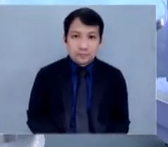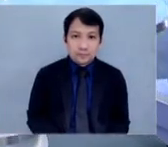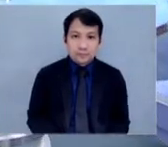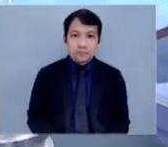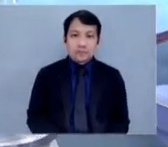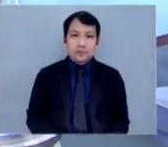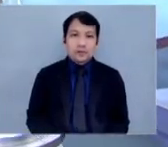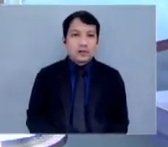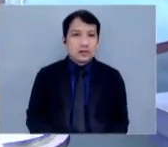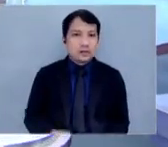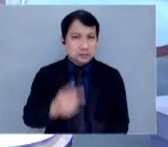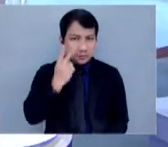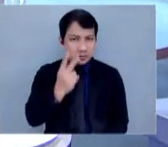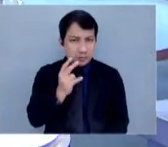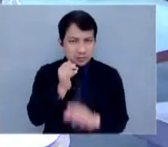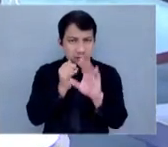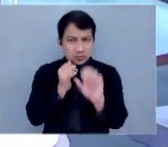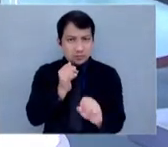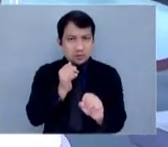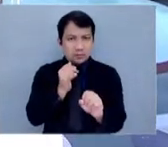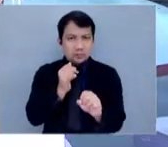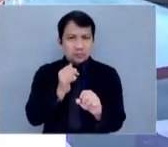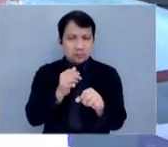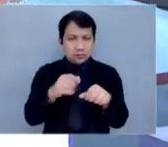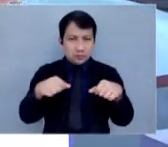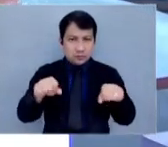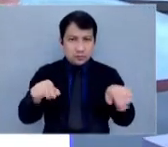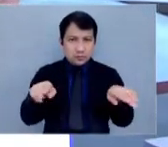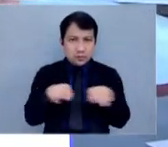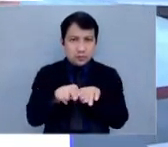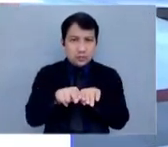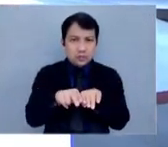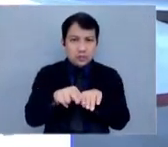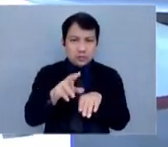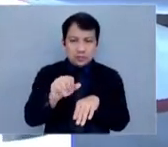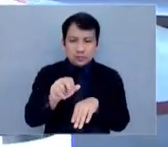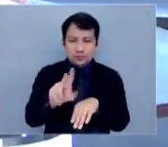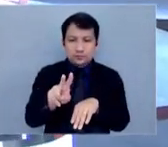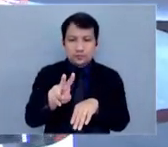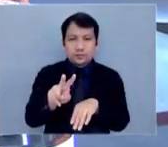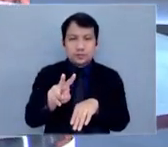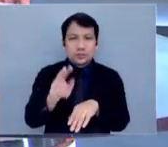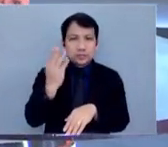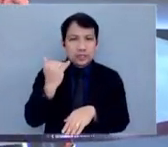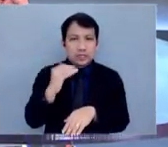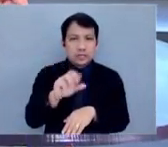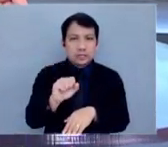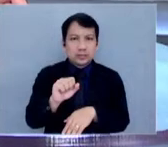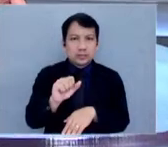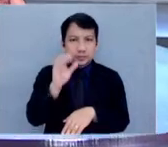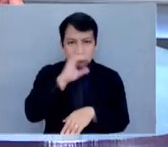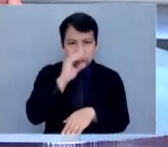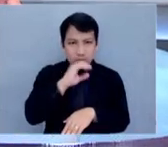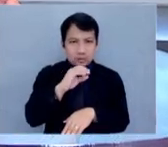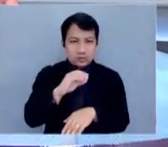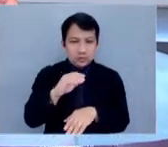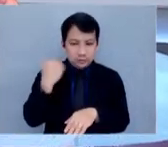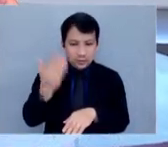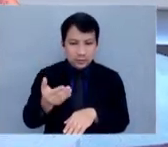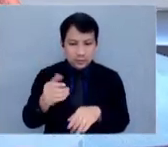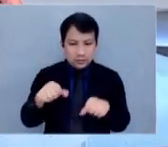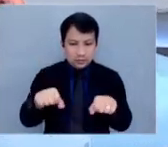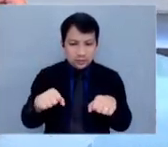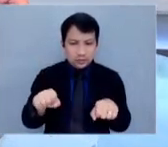Sa dashcam ang pagbangga ng motor sa isang SUV sa Cebu City. Dead on the spot ang driver ng motor at ang angkas nito.